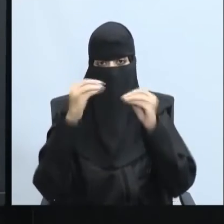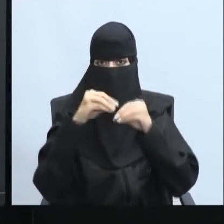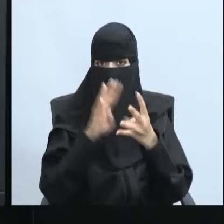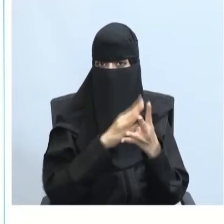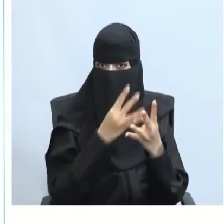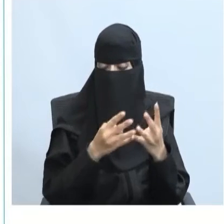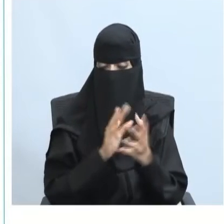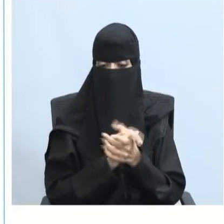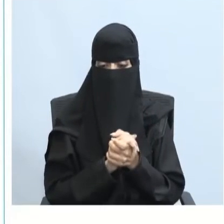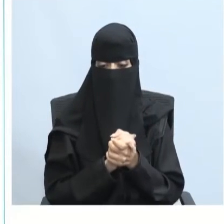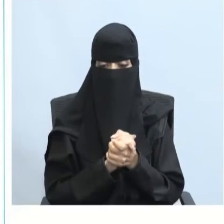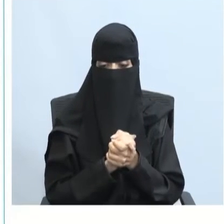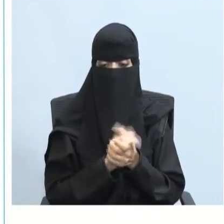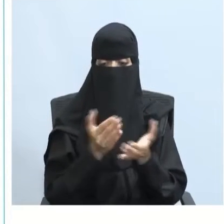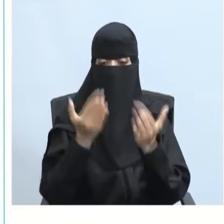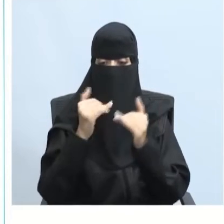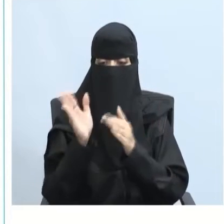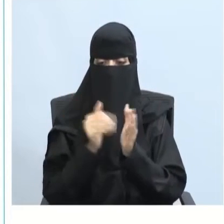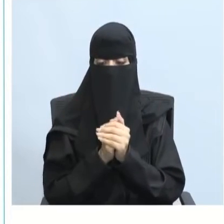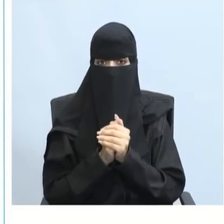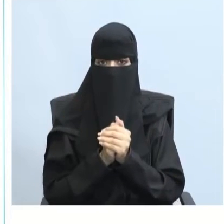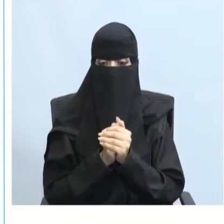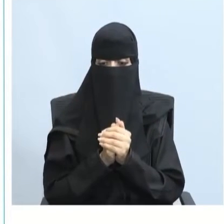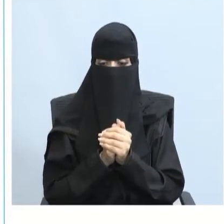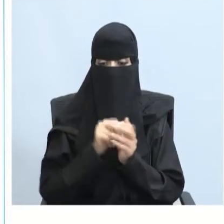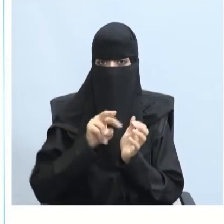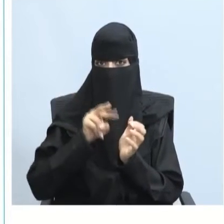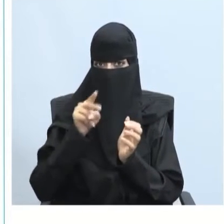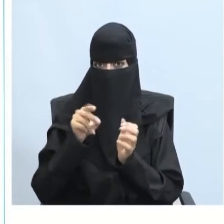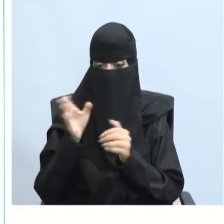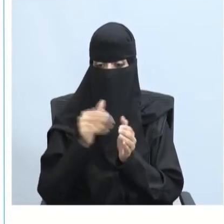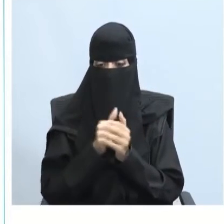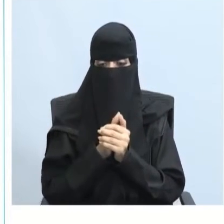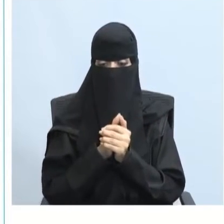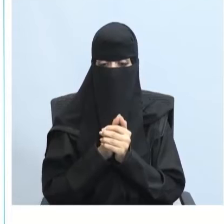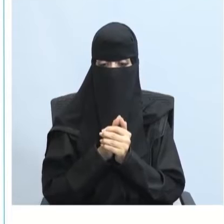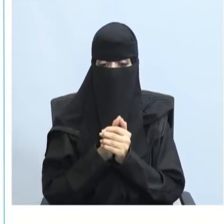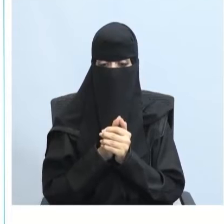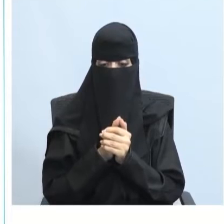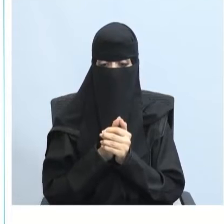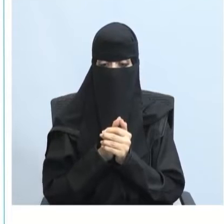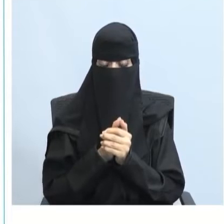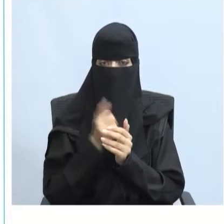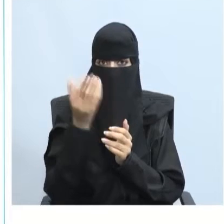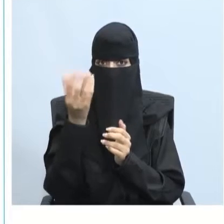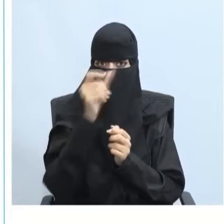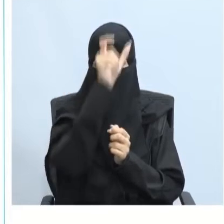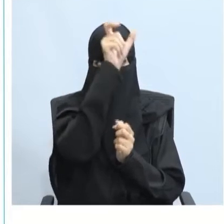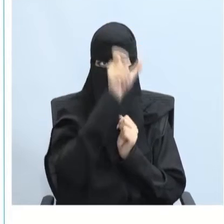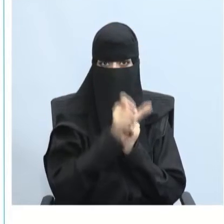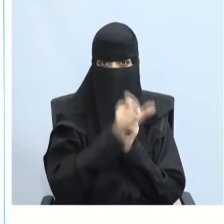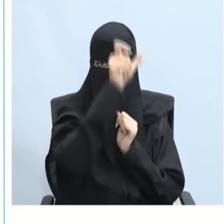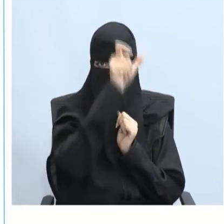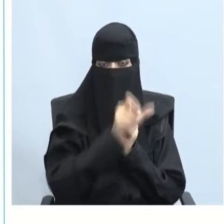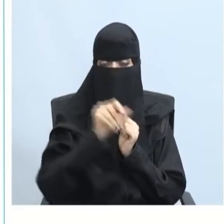الادور نيو ريسورس بالضغط على نيو ريسورس من القائمه المنسدله